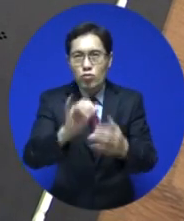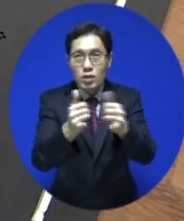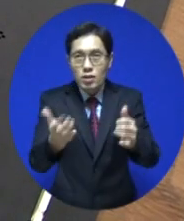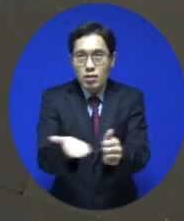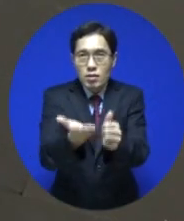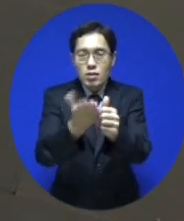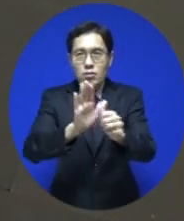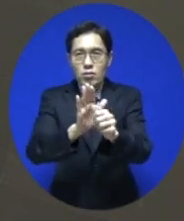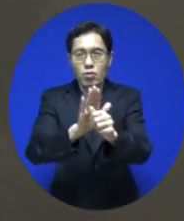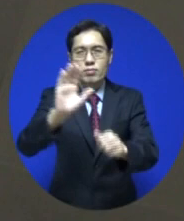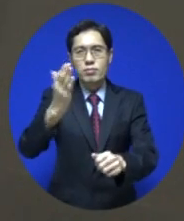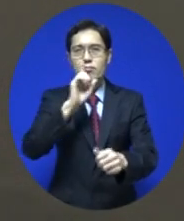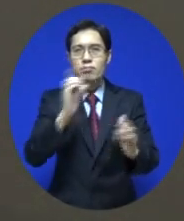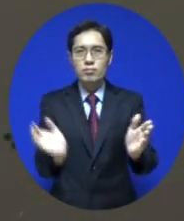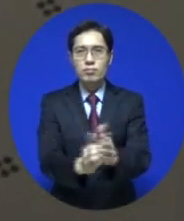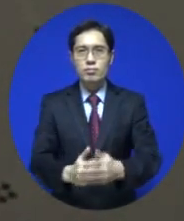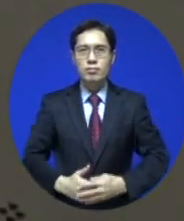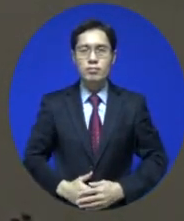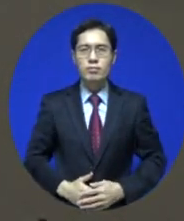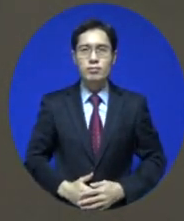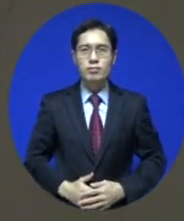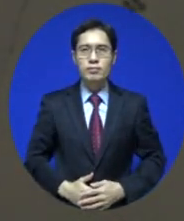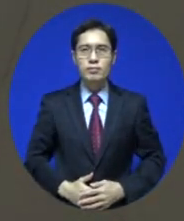인재를 양성하는 데 도움이 됐다고 밝혔습니다.